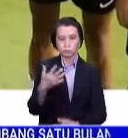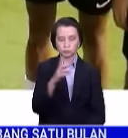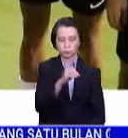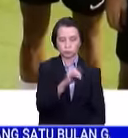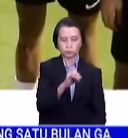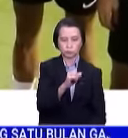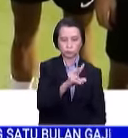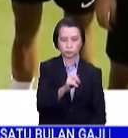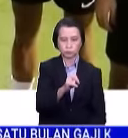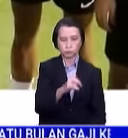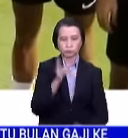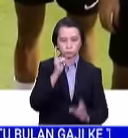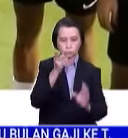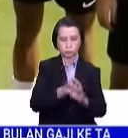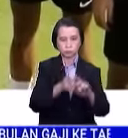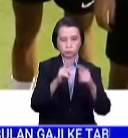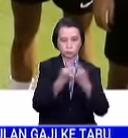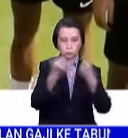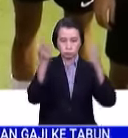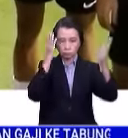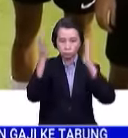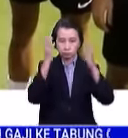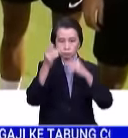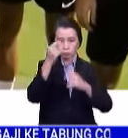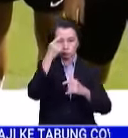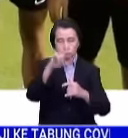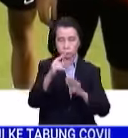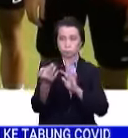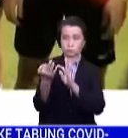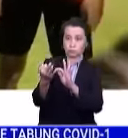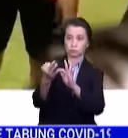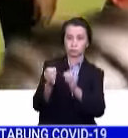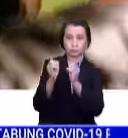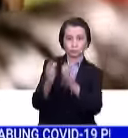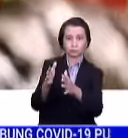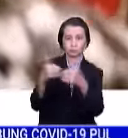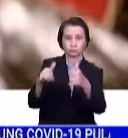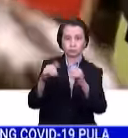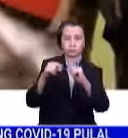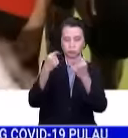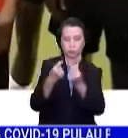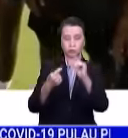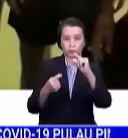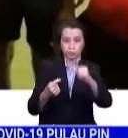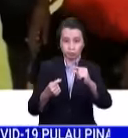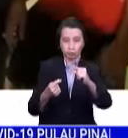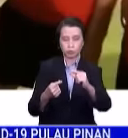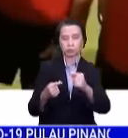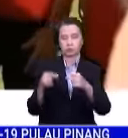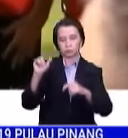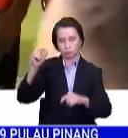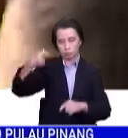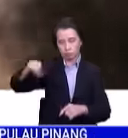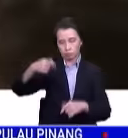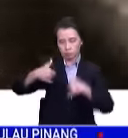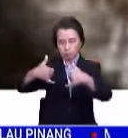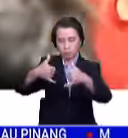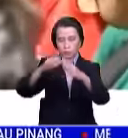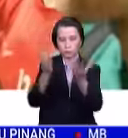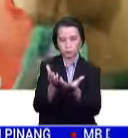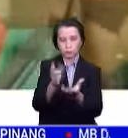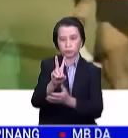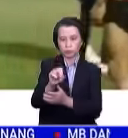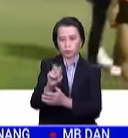Cools diumum menyertai skuad Harimau Malaya bagi menghadapi baki saingan kumpulan G pusingan kedua kelayakan Piala Dunia